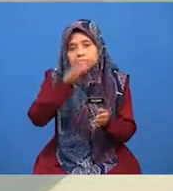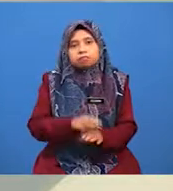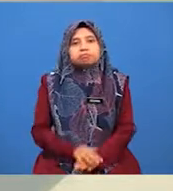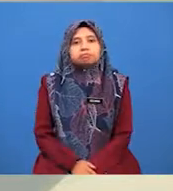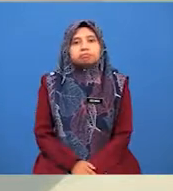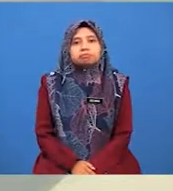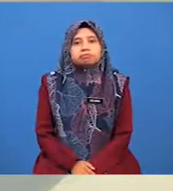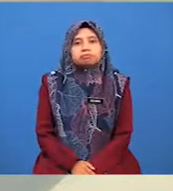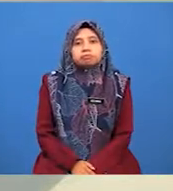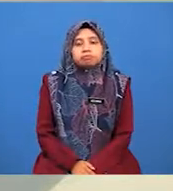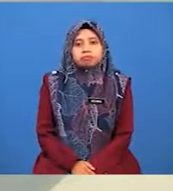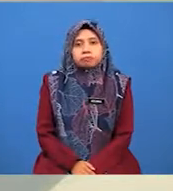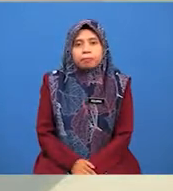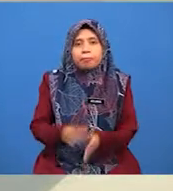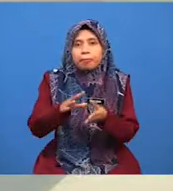bapa.